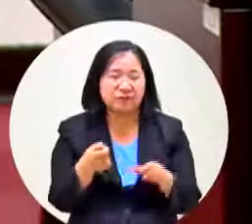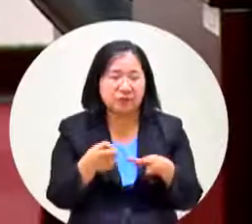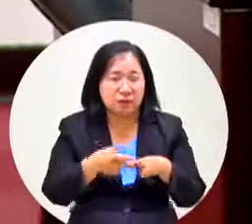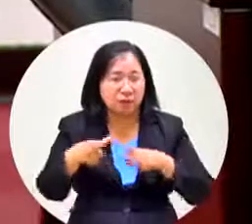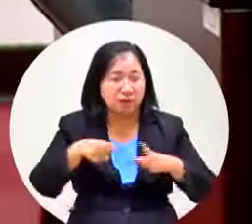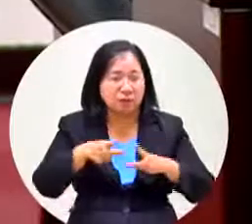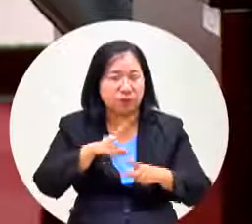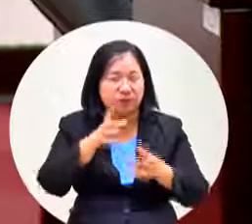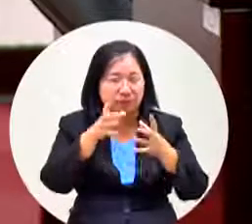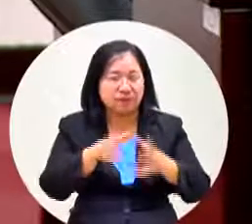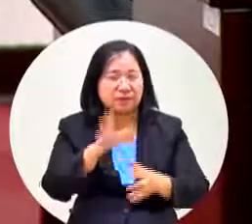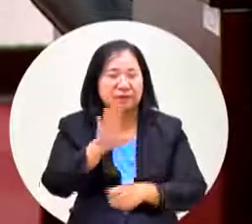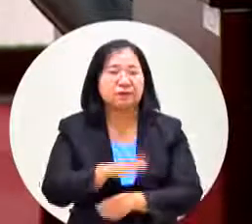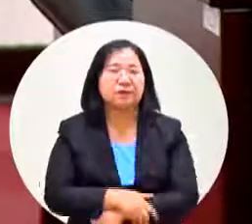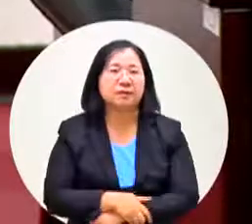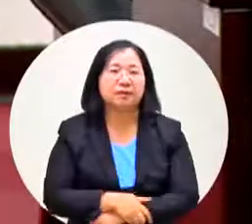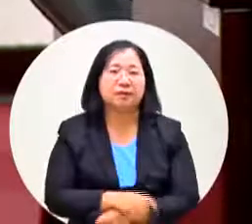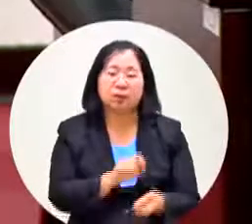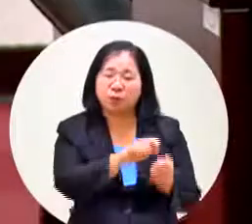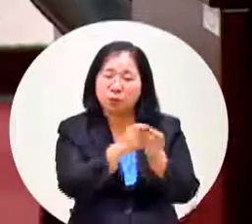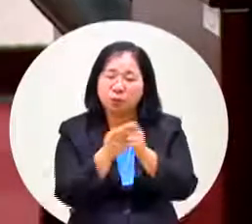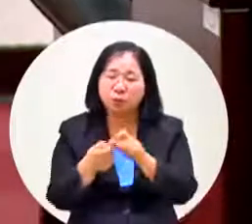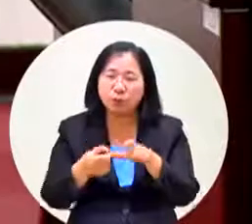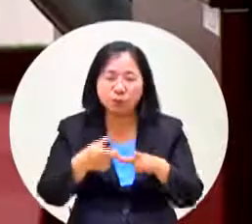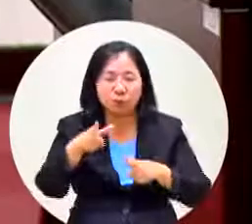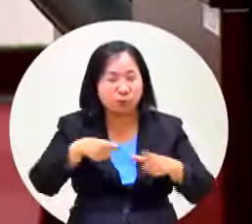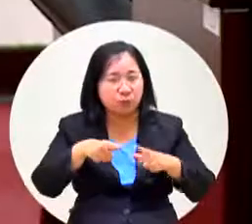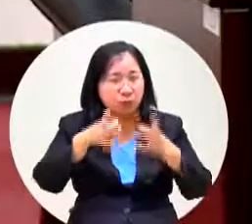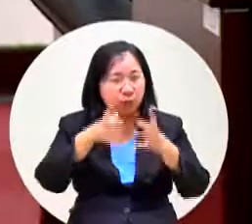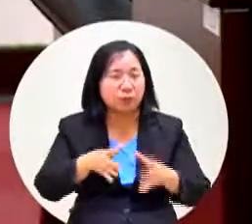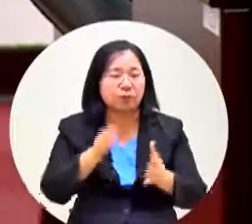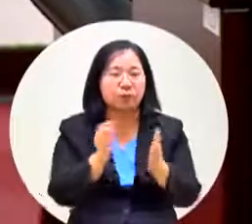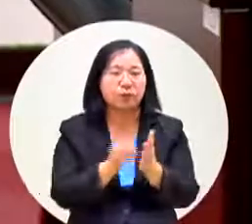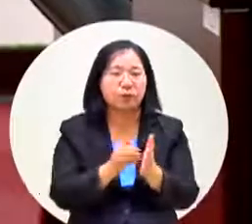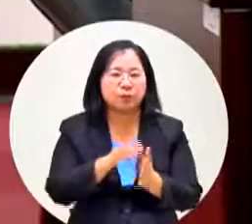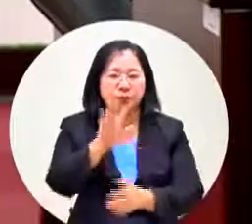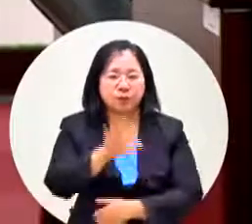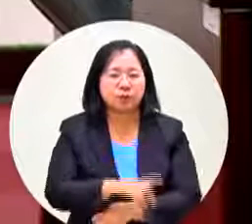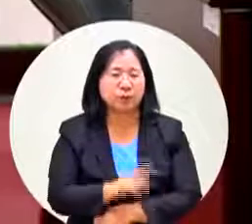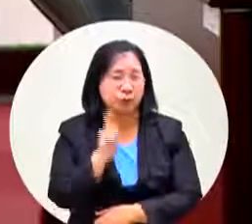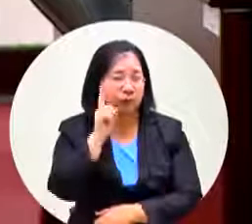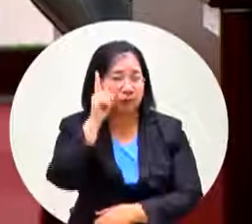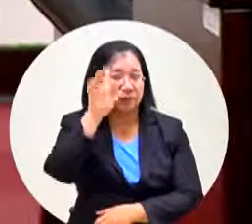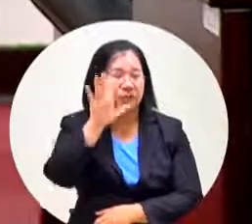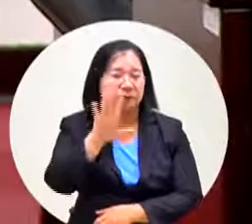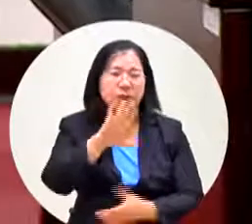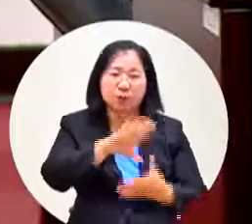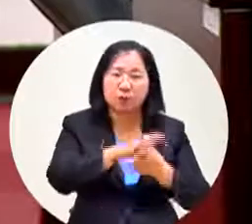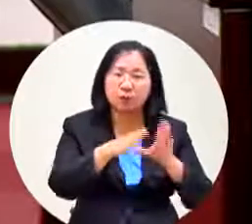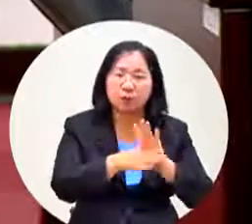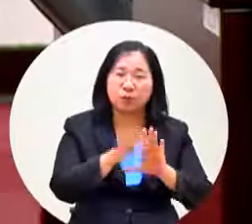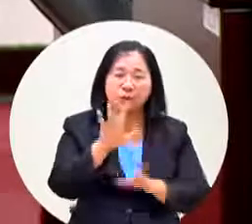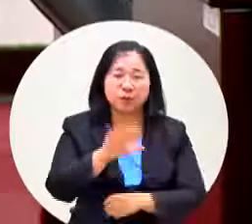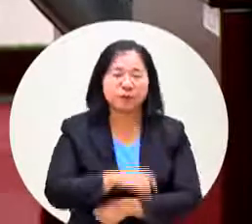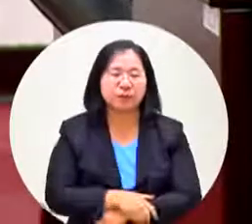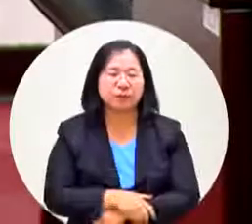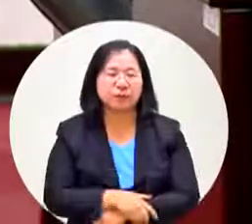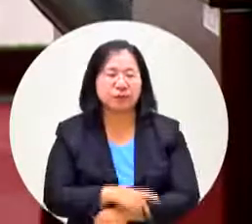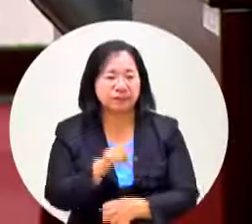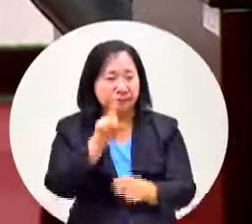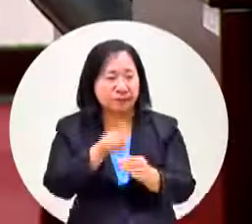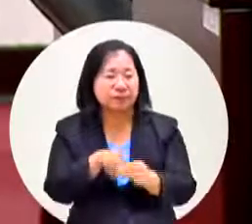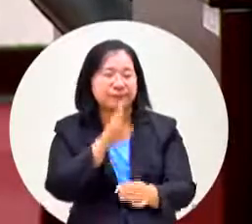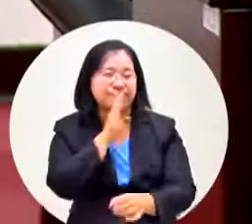是。都是计划吼，咱要重划嘛。啊，重划你是毋是即个当来保留起来？啊，伫周边会当作